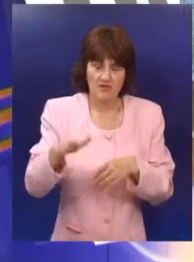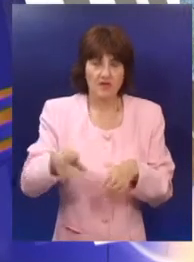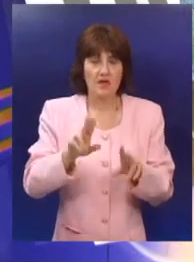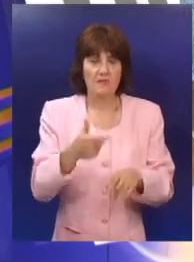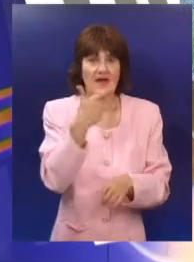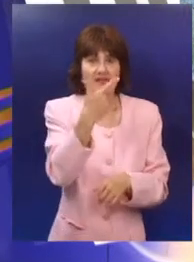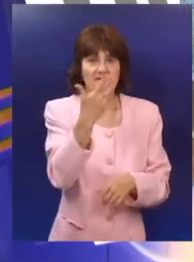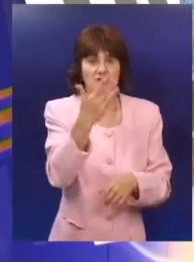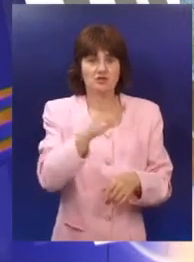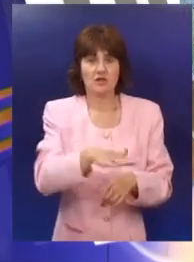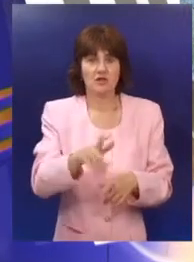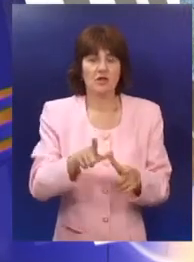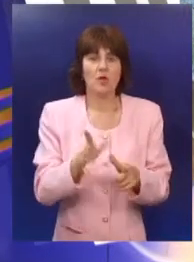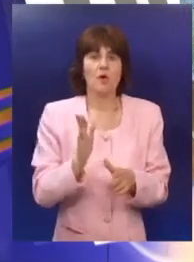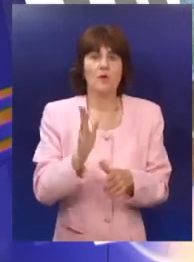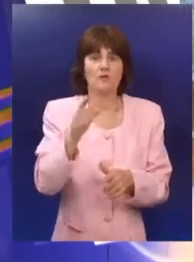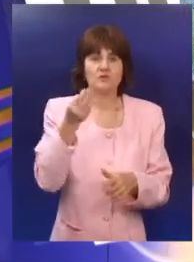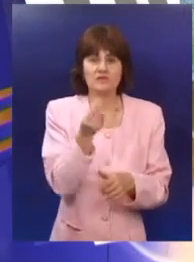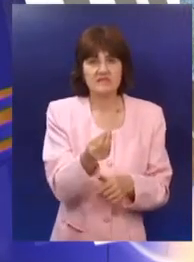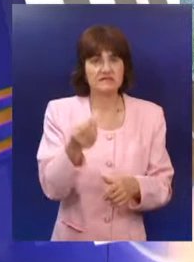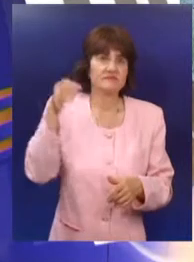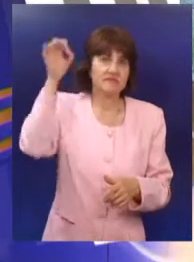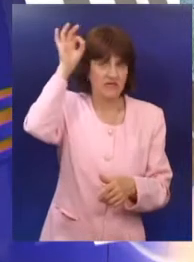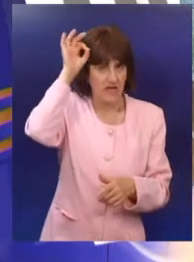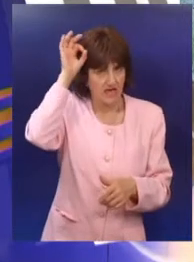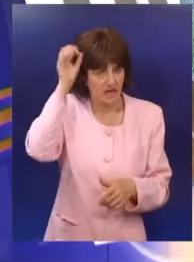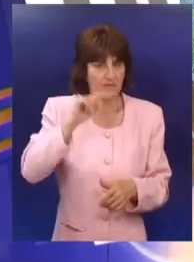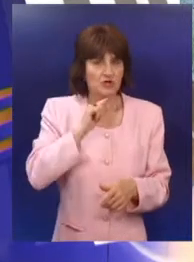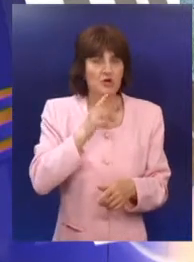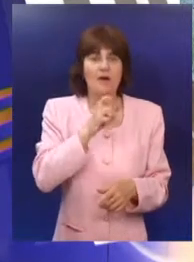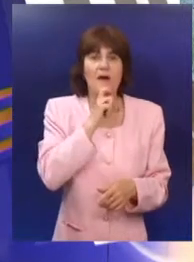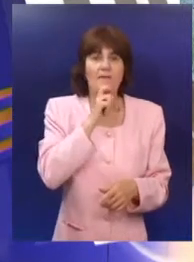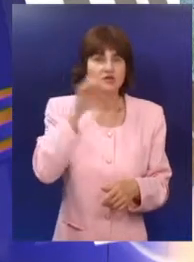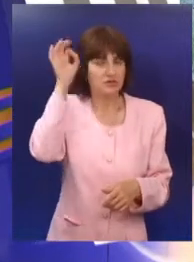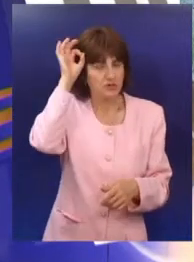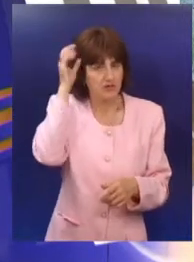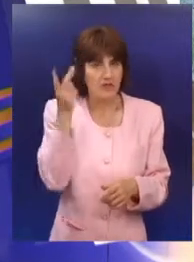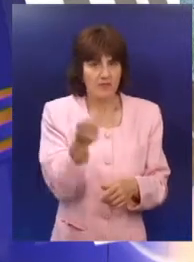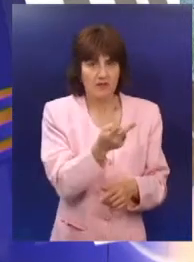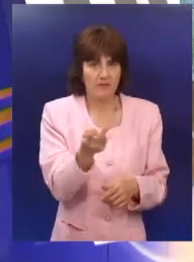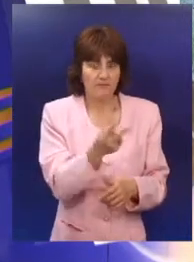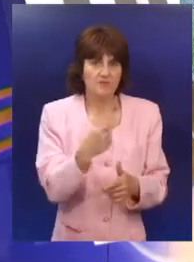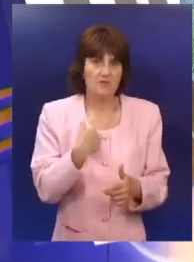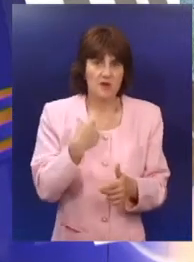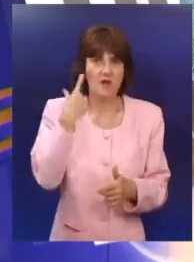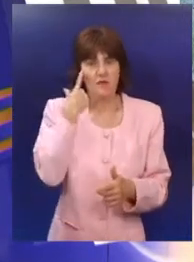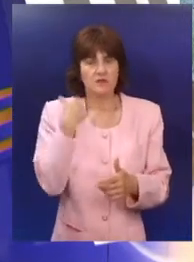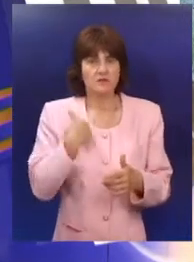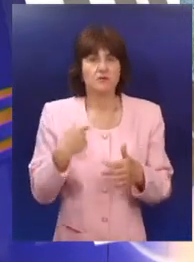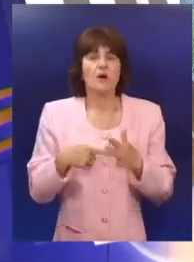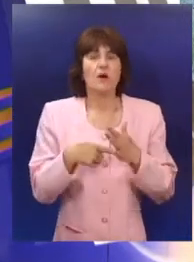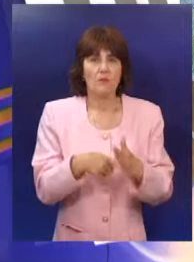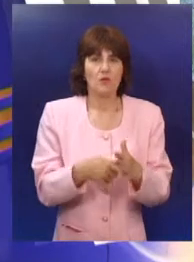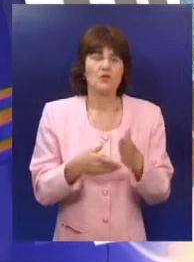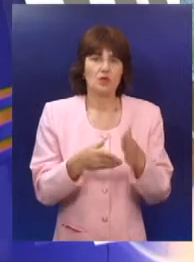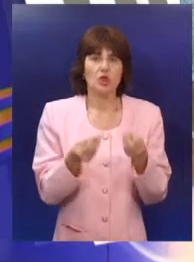upisanih 24 učenika u srpsko-nemačko odelenje i 20 na mađarsko-nemačko odelenje, tako da mislim da se